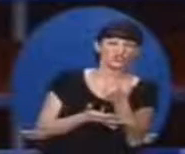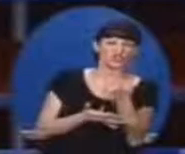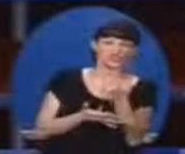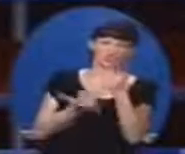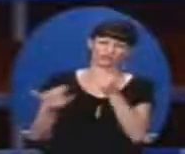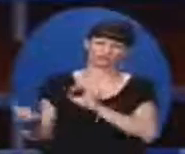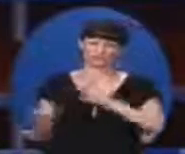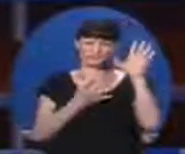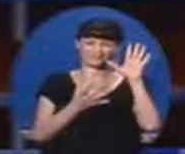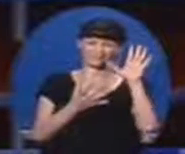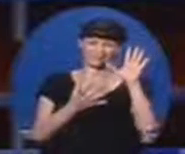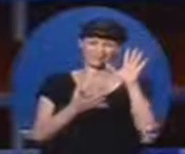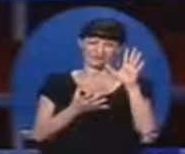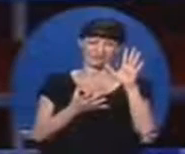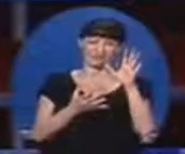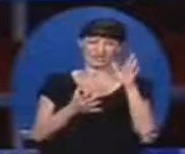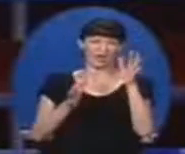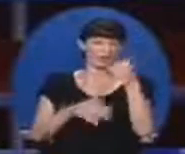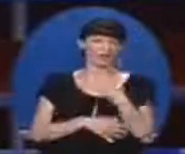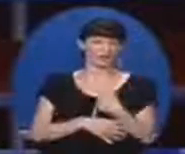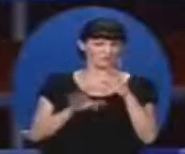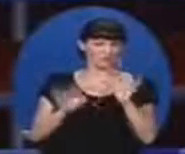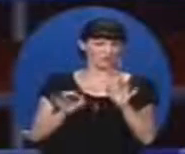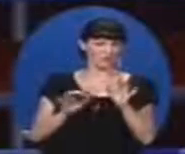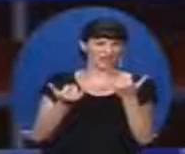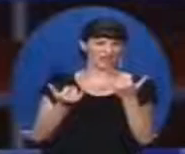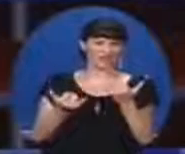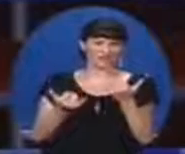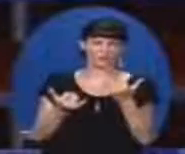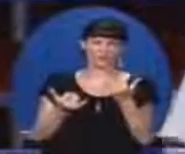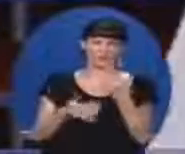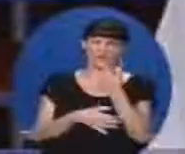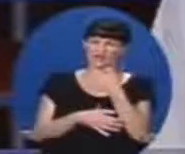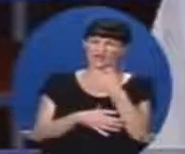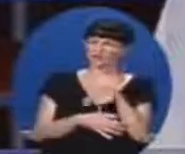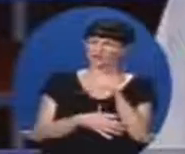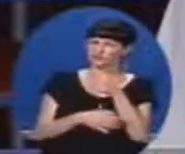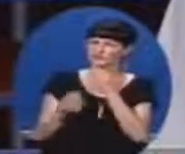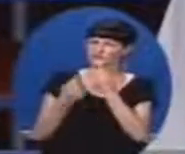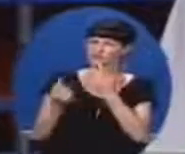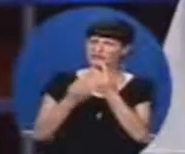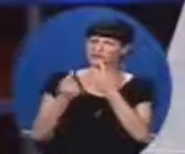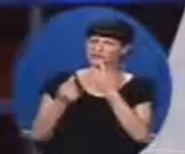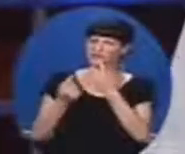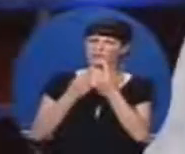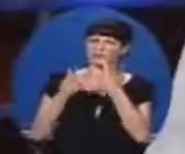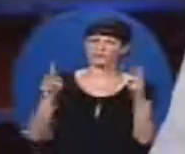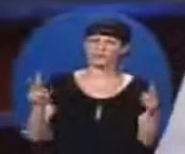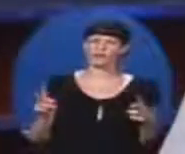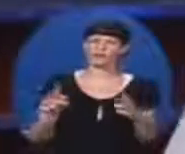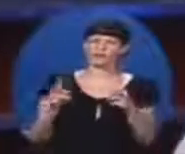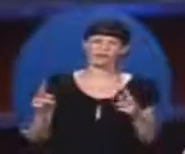דרך החלון, אז היא אמרה לי, באמת היה היום רעש סיסמי בצרפת, ומהר גילינו שלואי דה פינס מתהפך